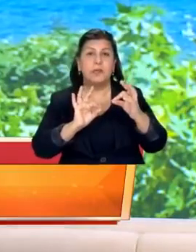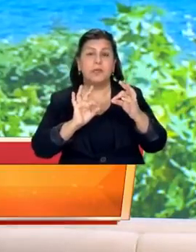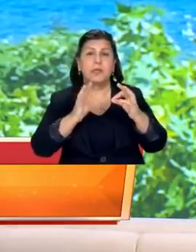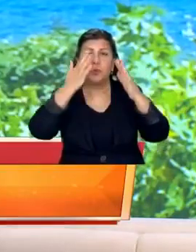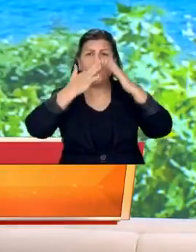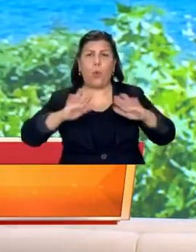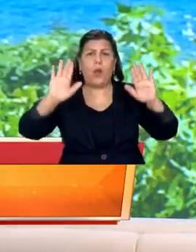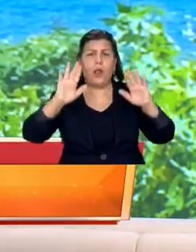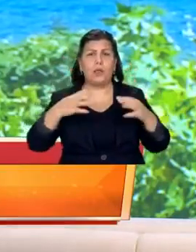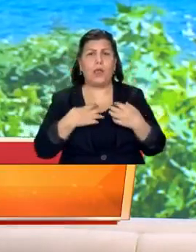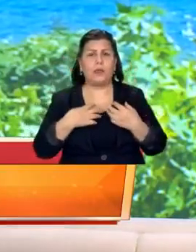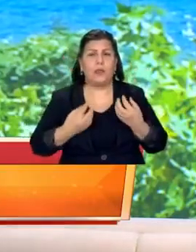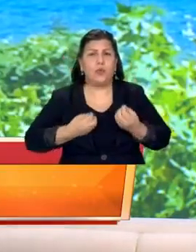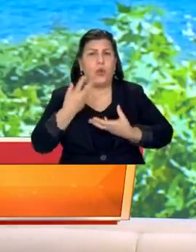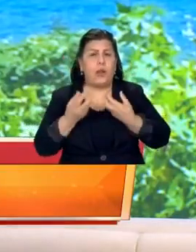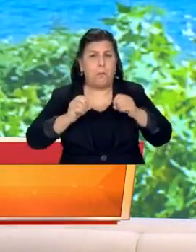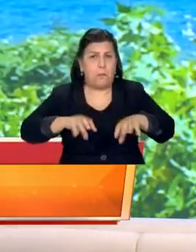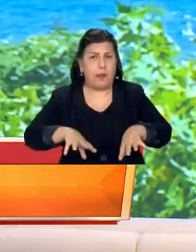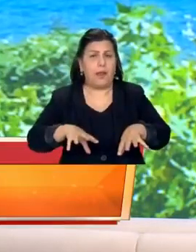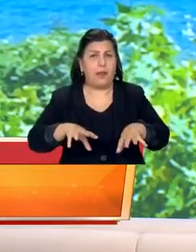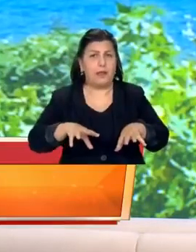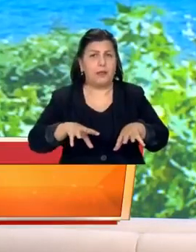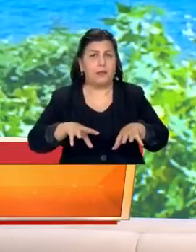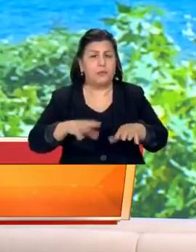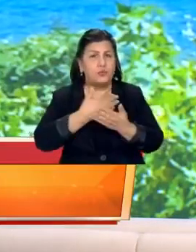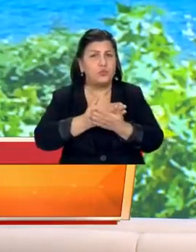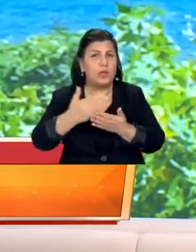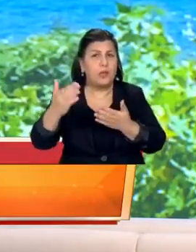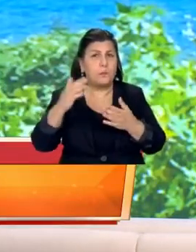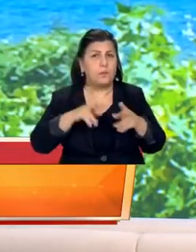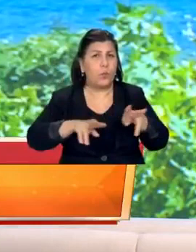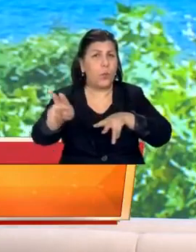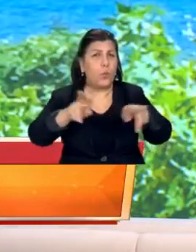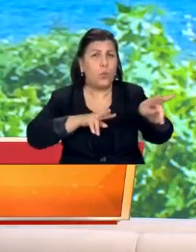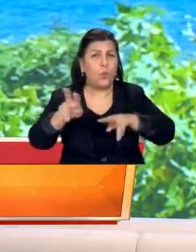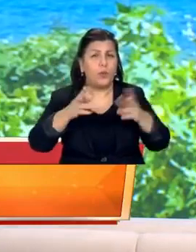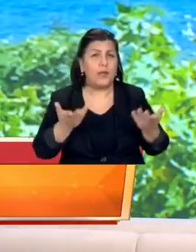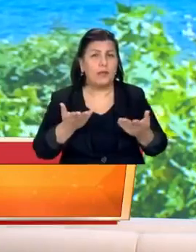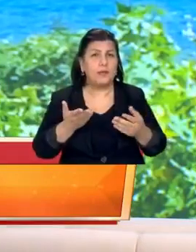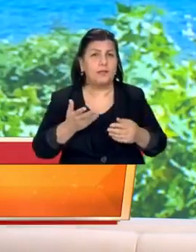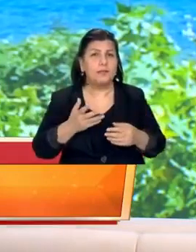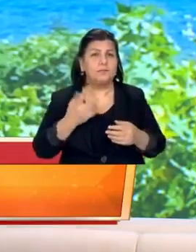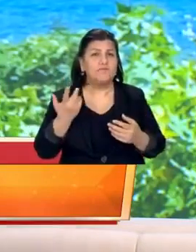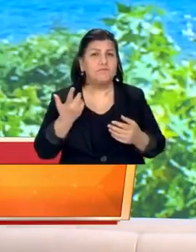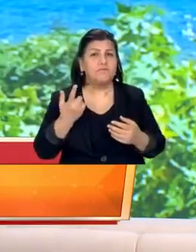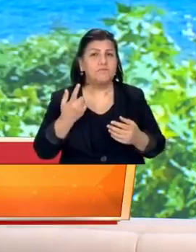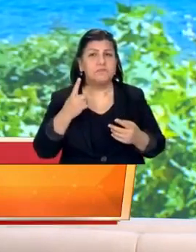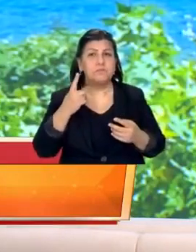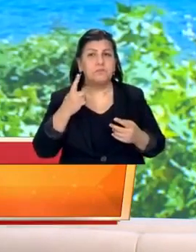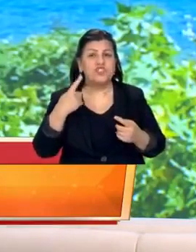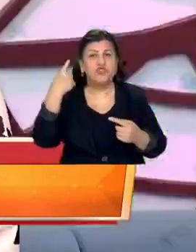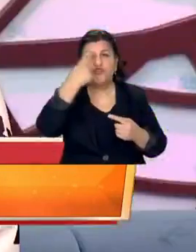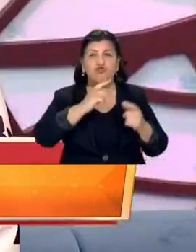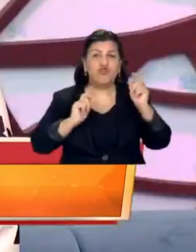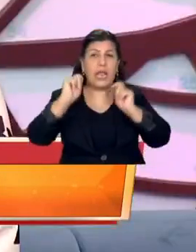gider bunu düzenlemenin yolu ne bir şekilde derdini anlatabilmek ve derdini